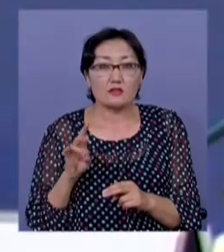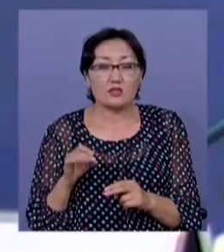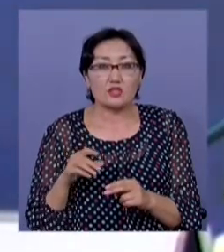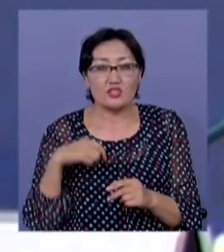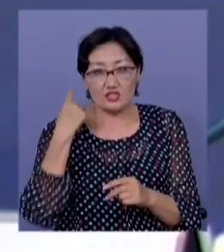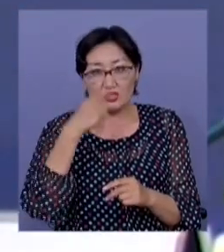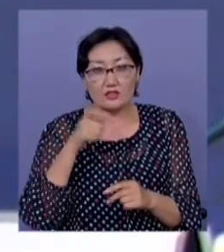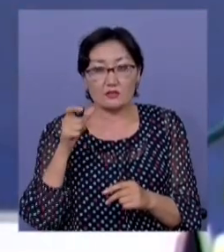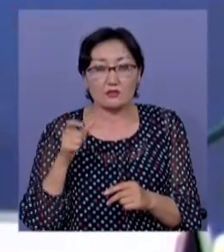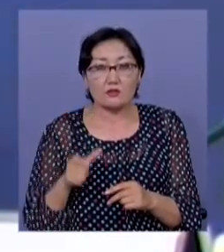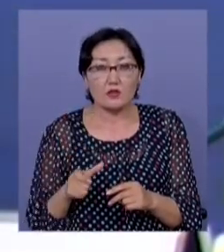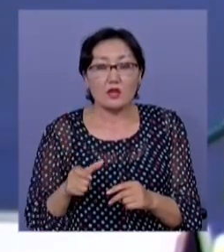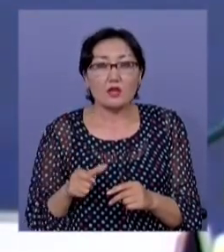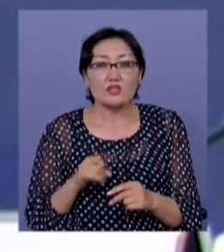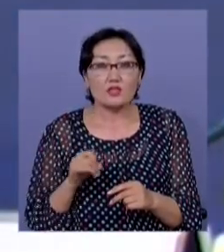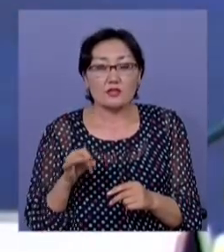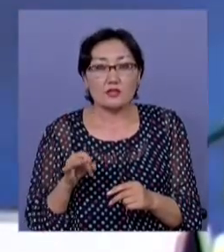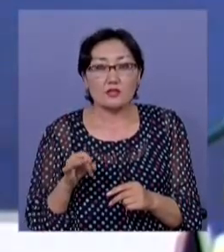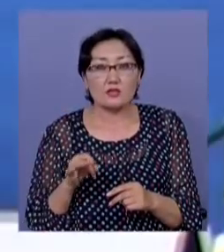жеке тұлғалар және